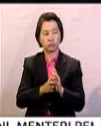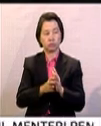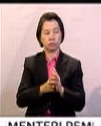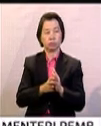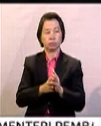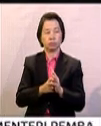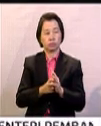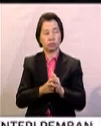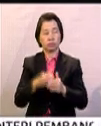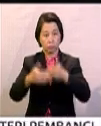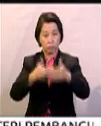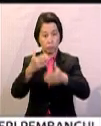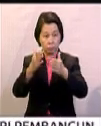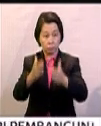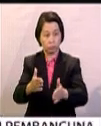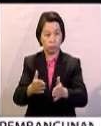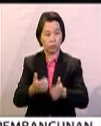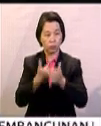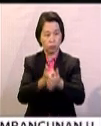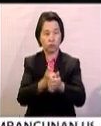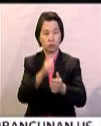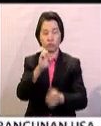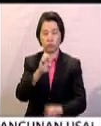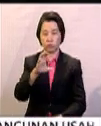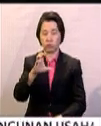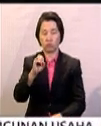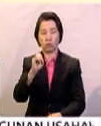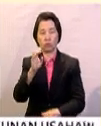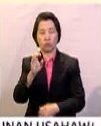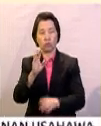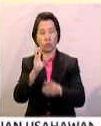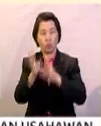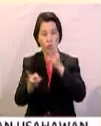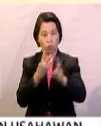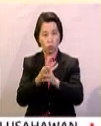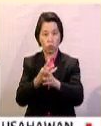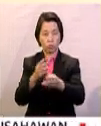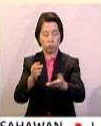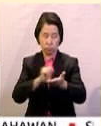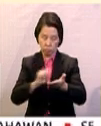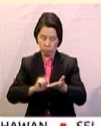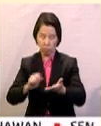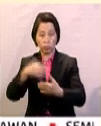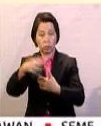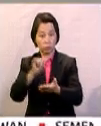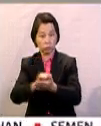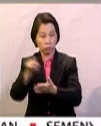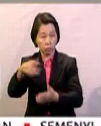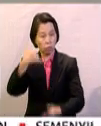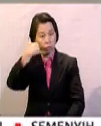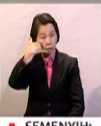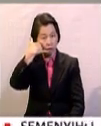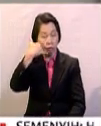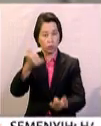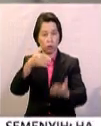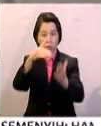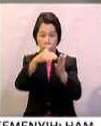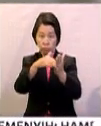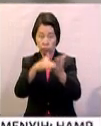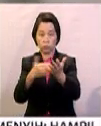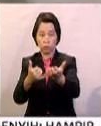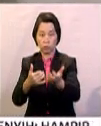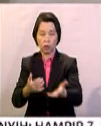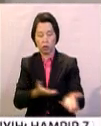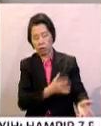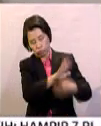Kira pemaju yang eco wall ni dia jadi sibuk orang. Lepas tu dia telefon saya lah. Dia nak dia punya butir-butir apa semua. Jadi